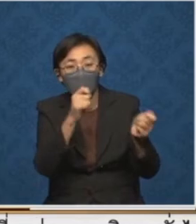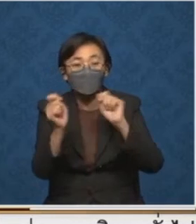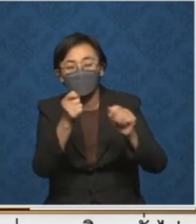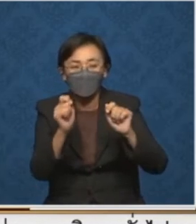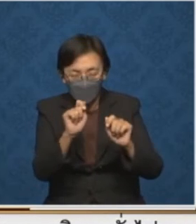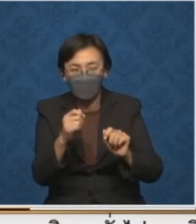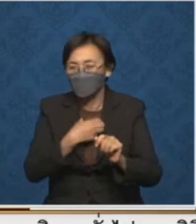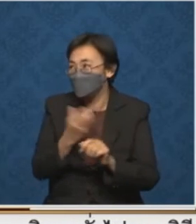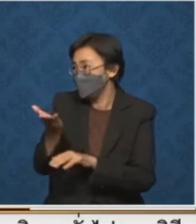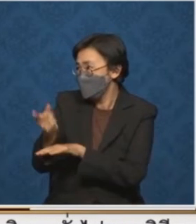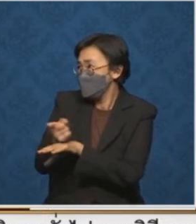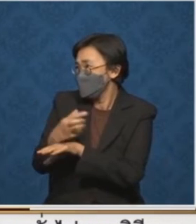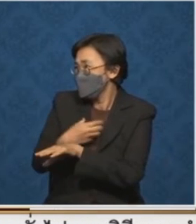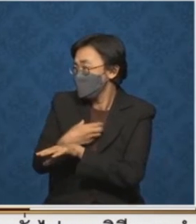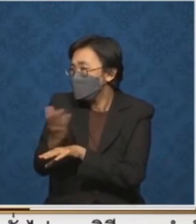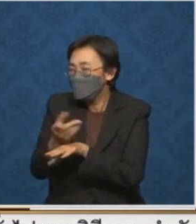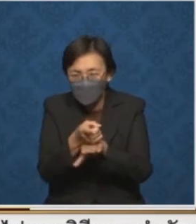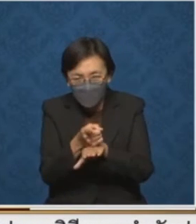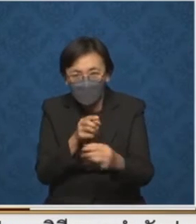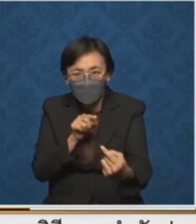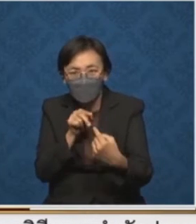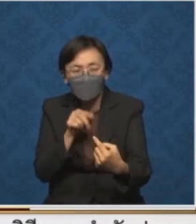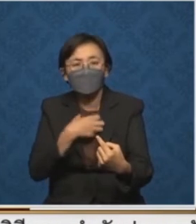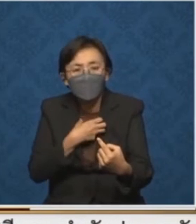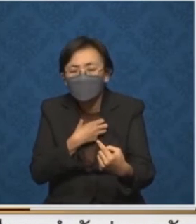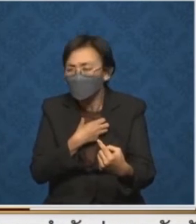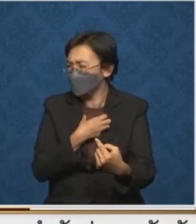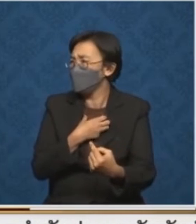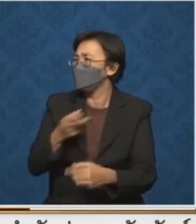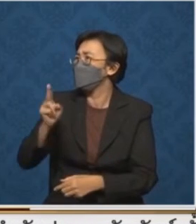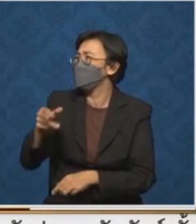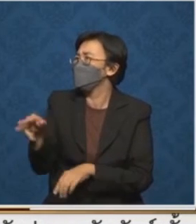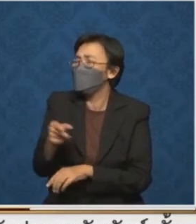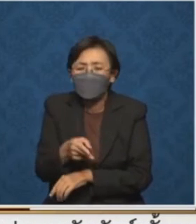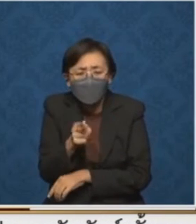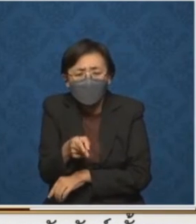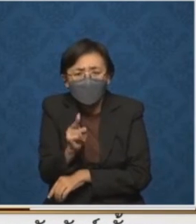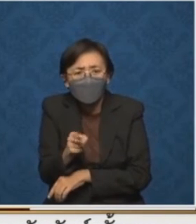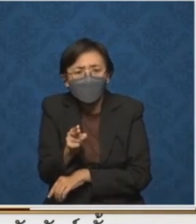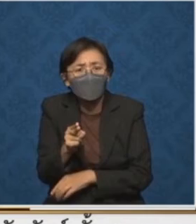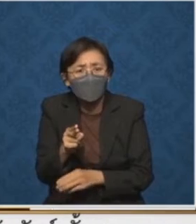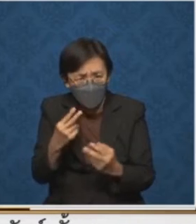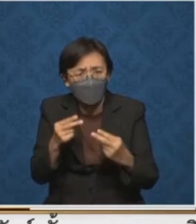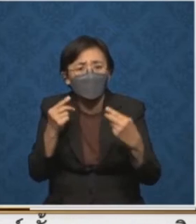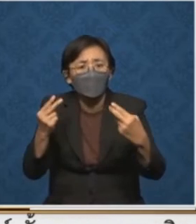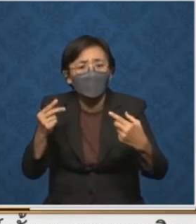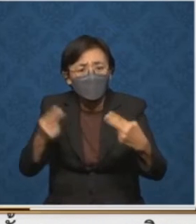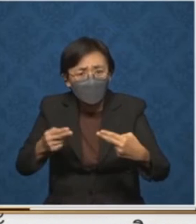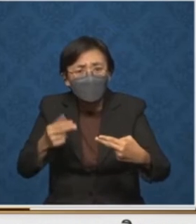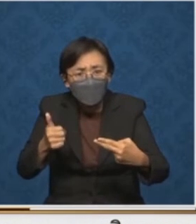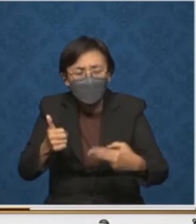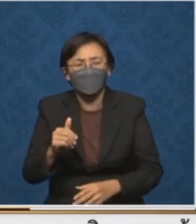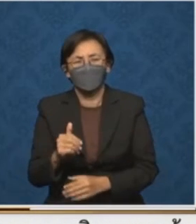้ท่านเวลาตรงนี้บอกเลยครับให้จัดหาวัคซีน traitorความหมายก็คือขอวัคซีนที่